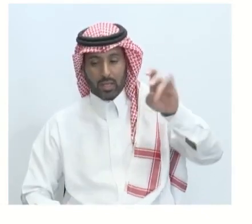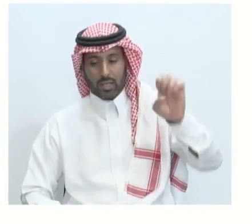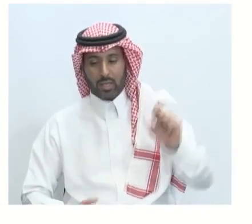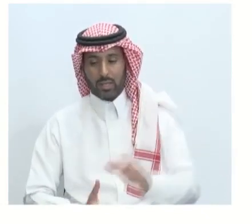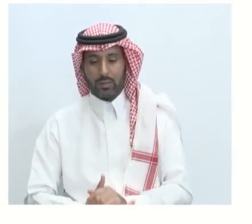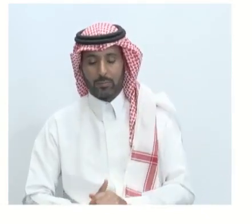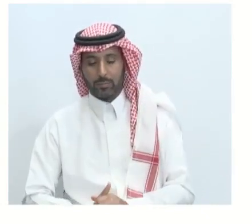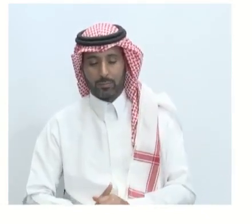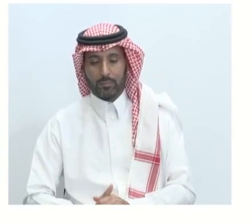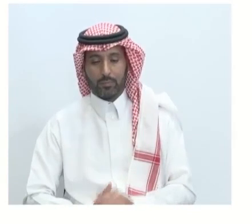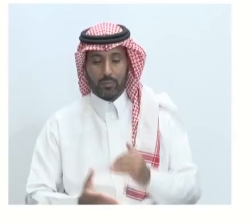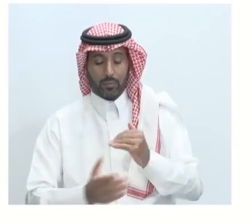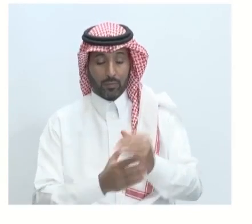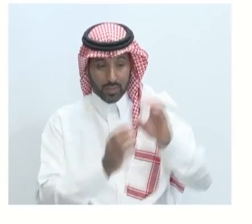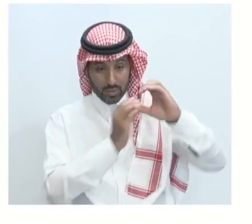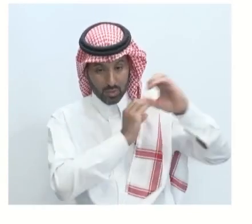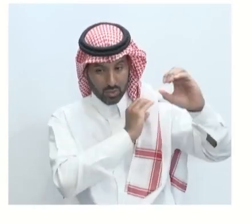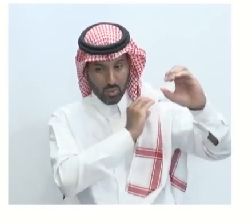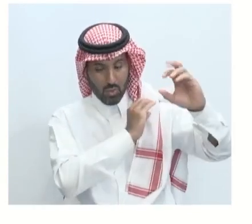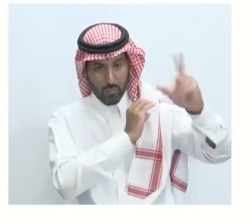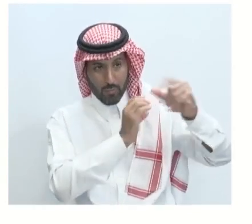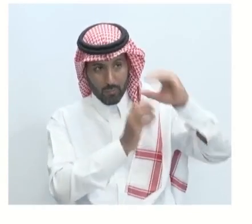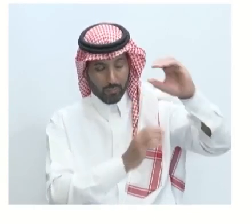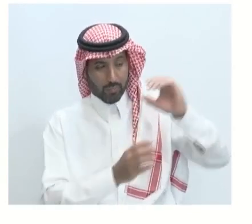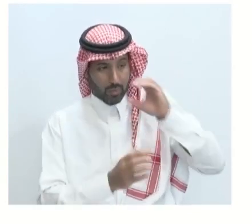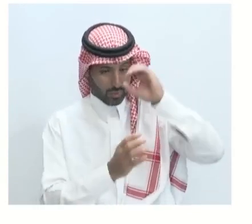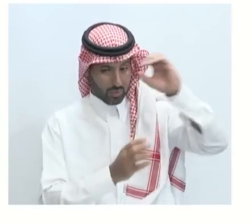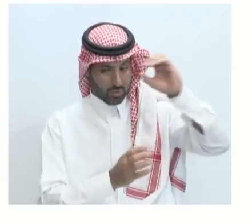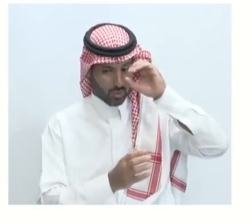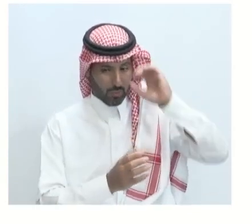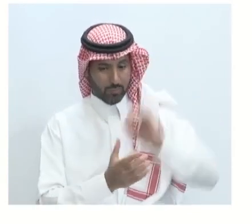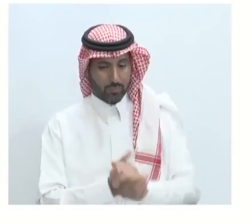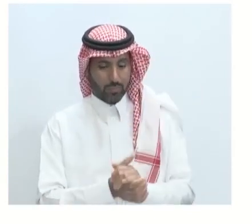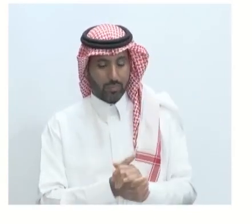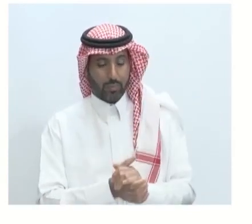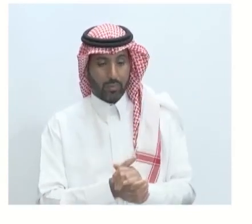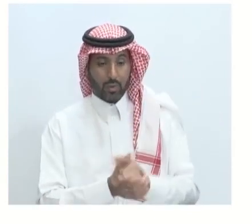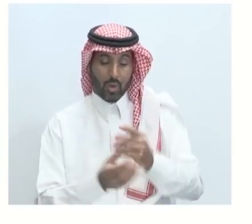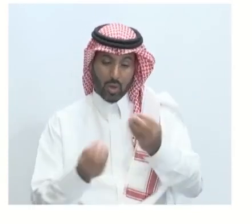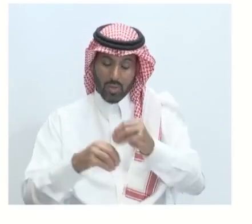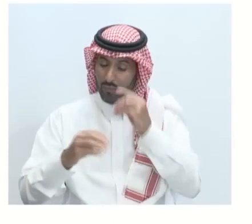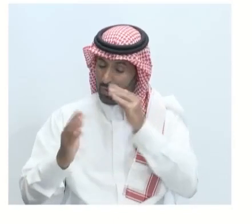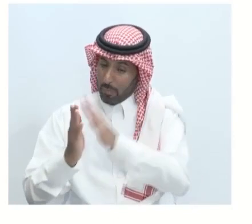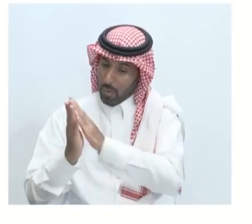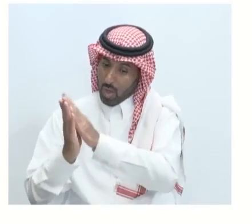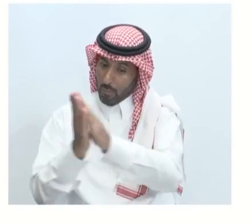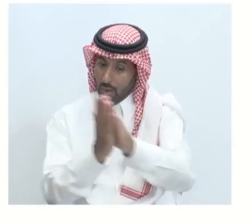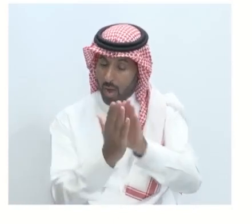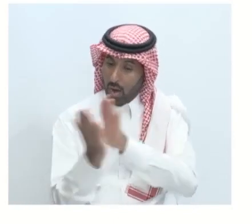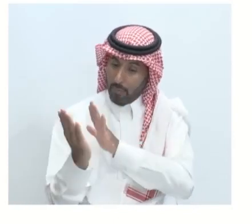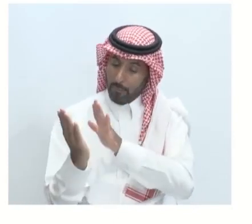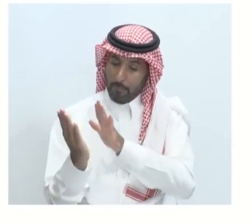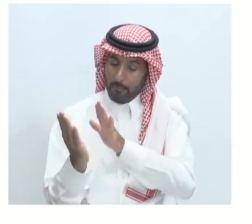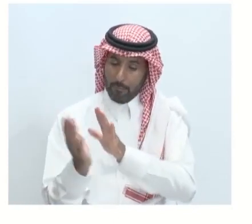133 يوجد تلسكوب هذا التلسكوب متعدد المرايا فهو